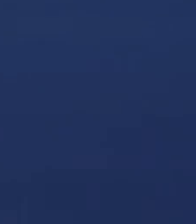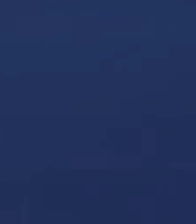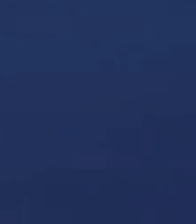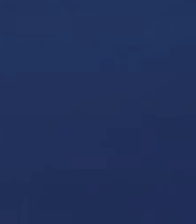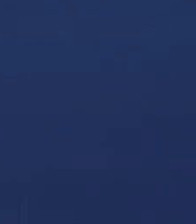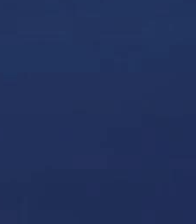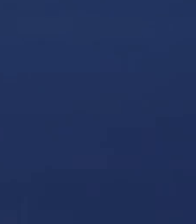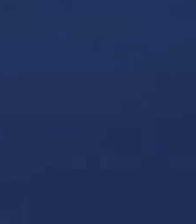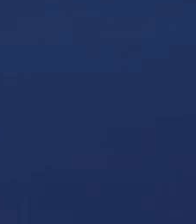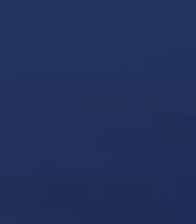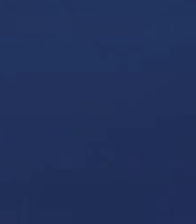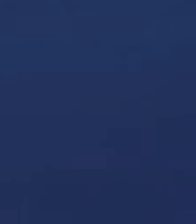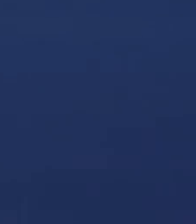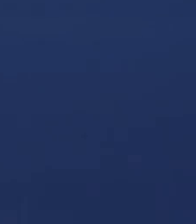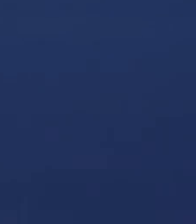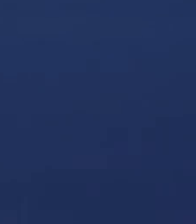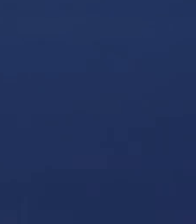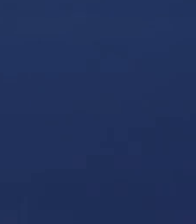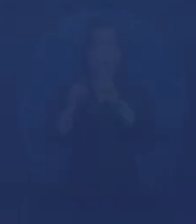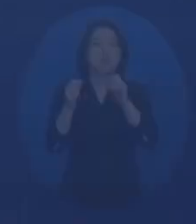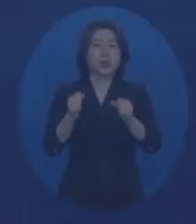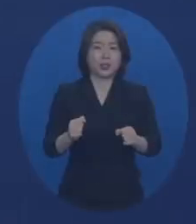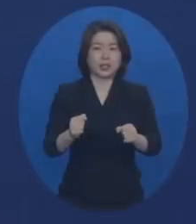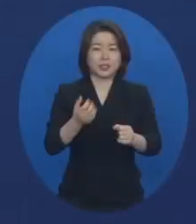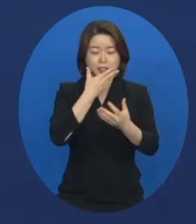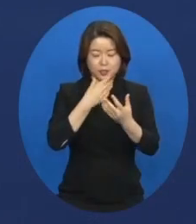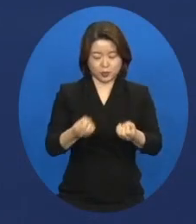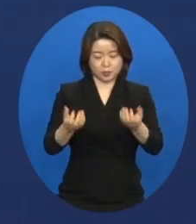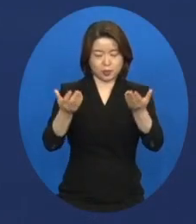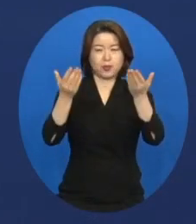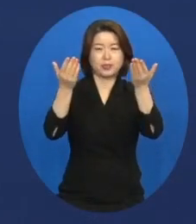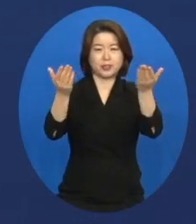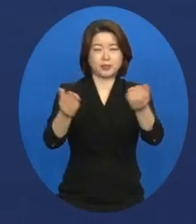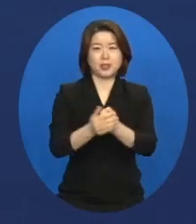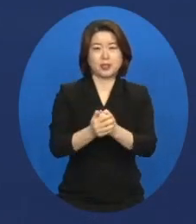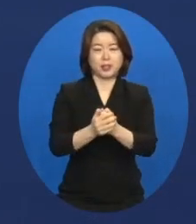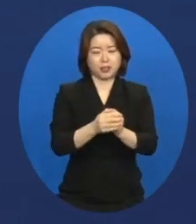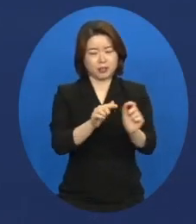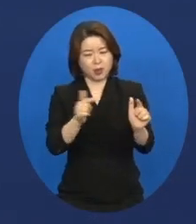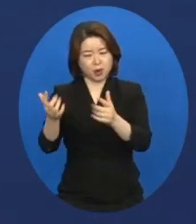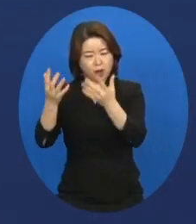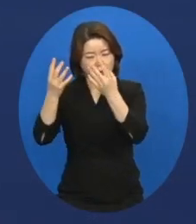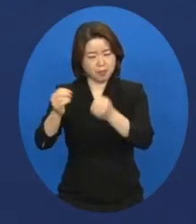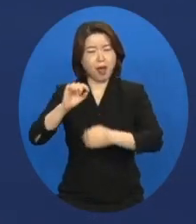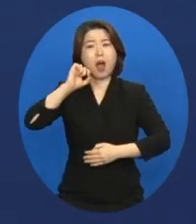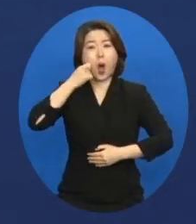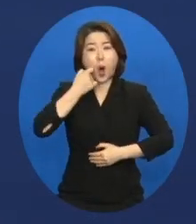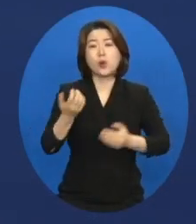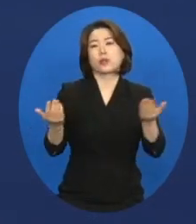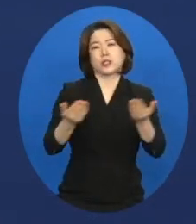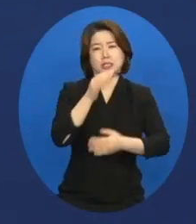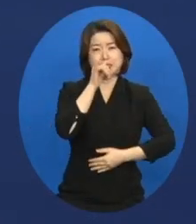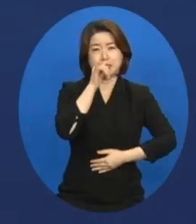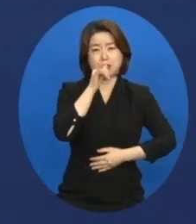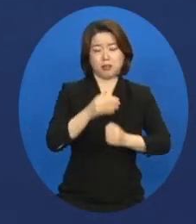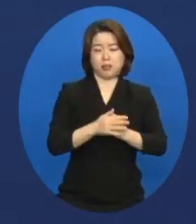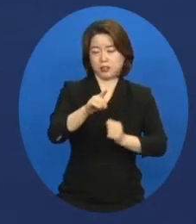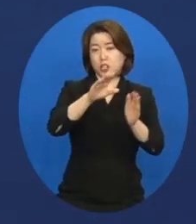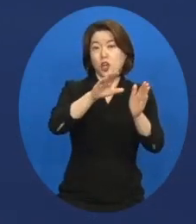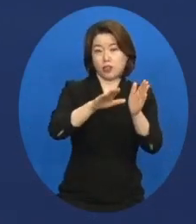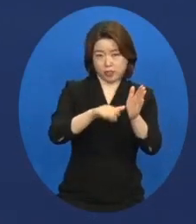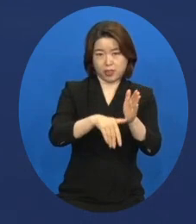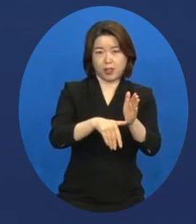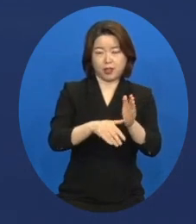주님의 은혜가 여러분과 함께 하시기를 축복합니다. 여러 가지 많은 어려운 일들이 있지만 이런